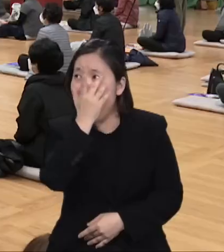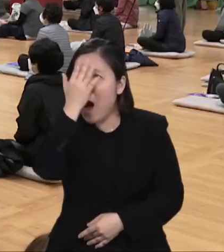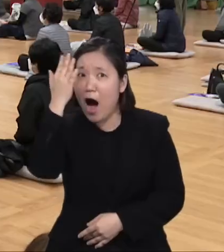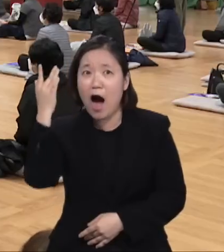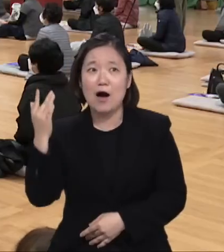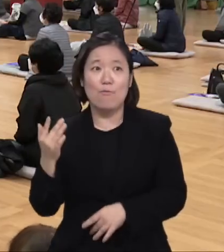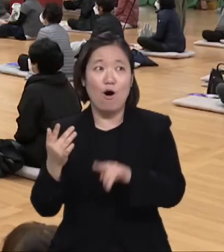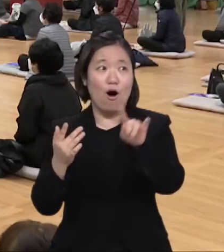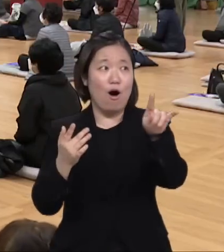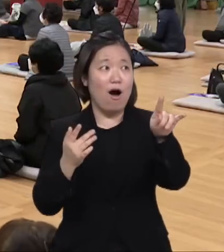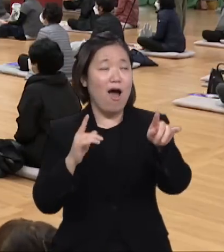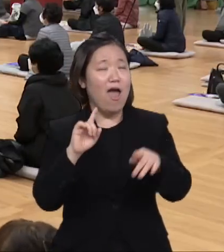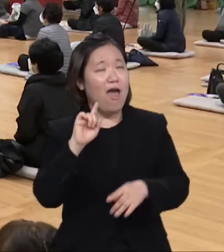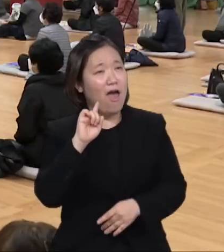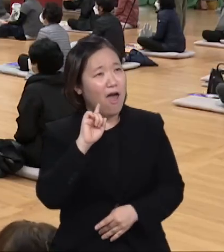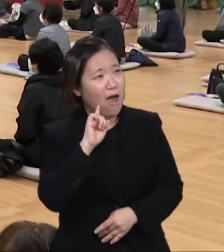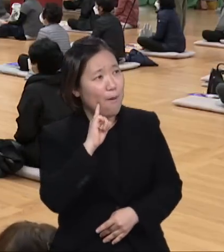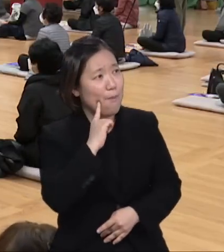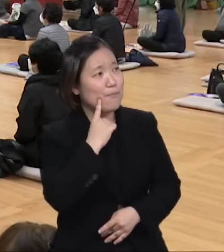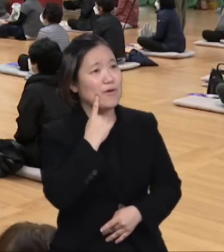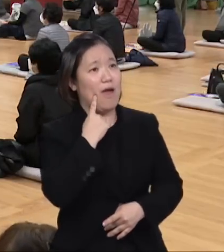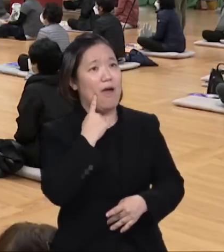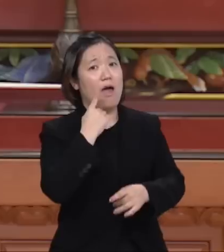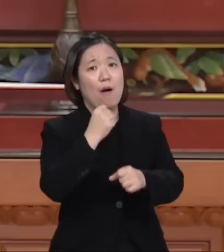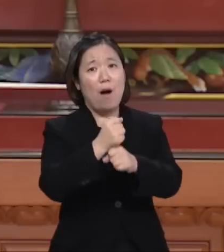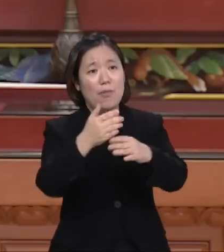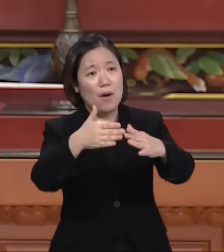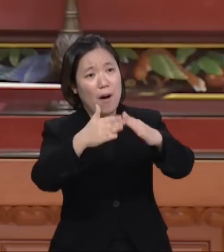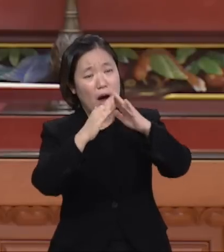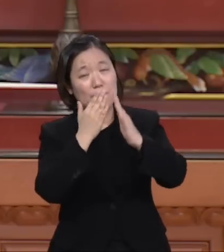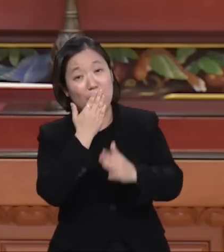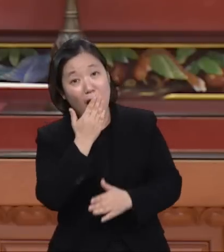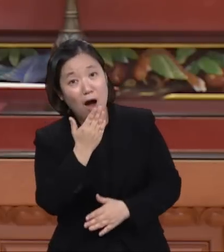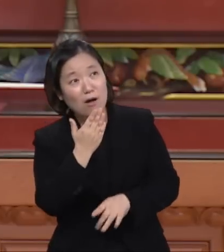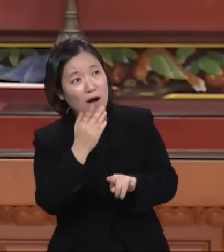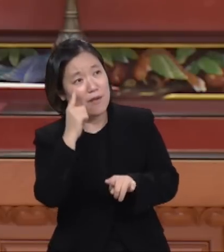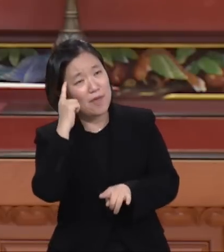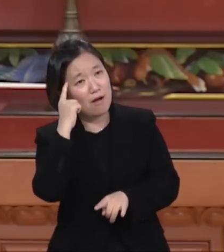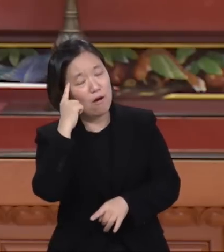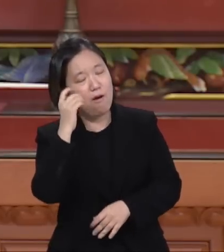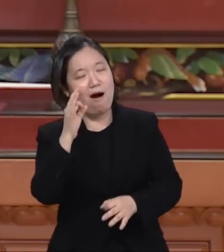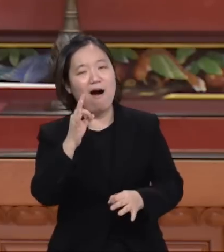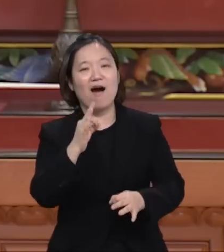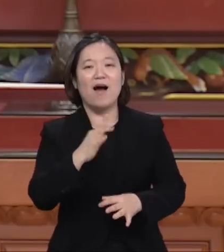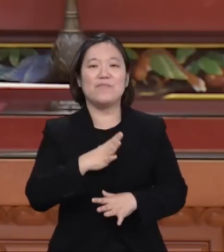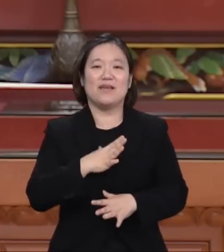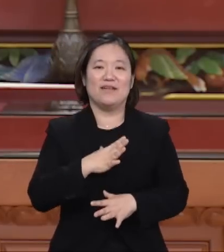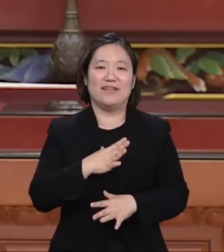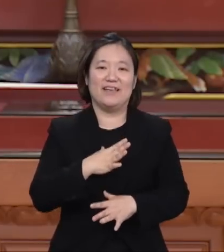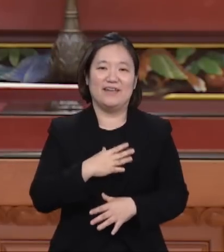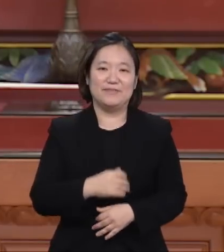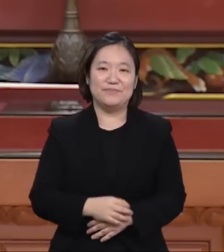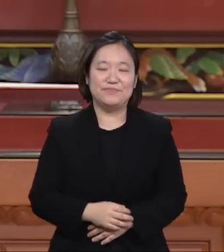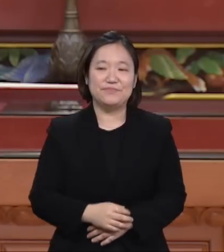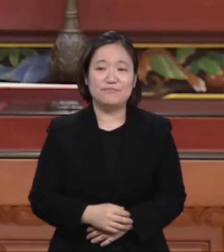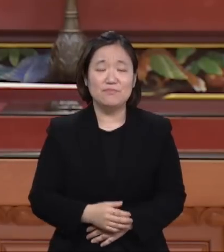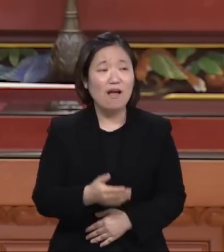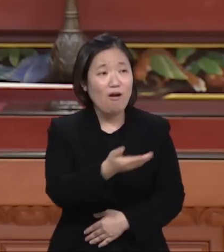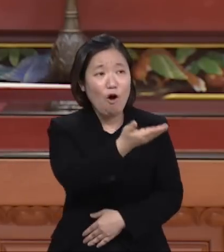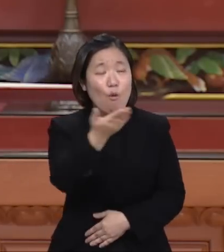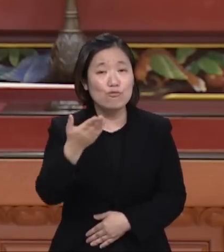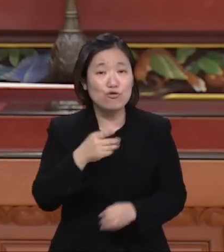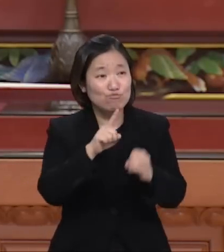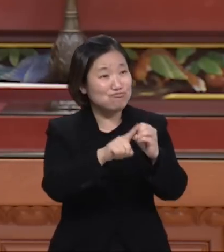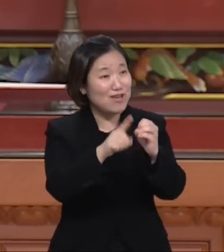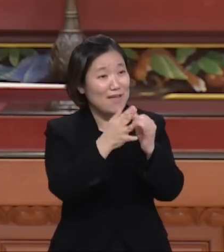아름답게 장엄했을까 하고 제가 깜짝깜짝 놀랬습니다 그래서 여러분들도 정법사 신도지만 정말